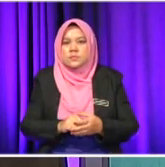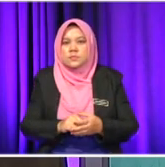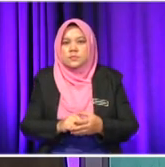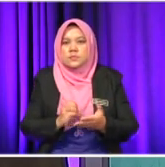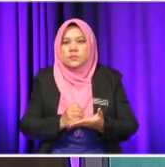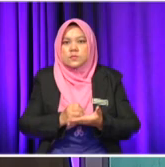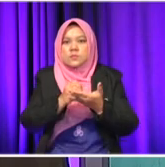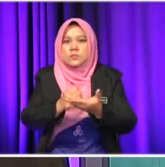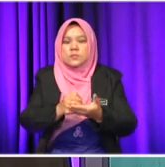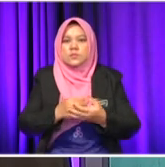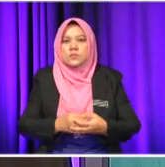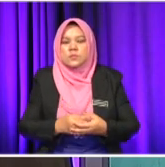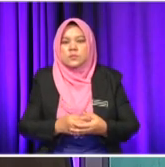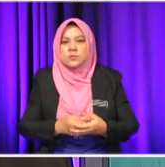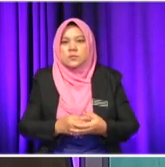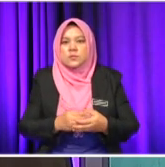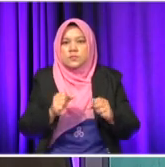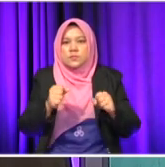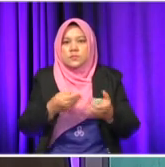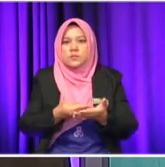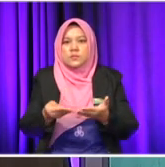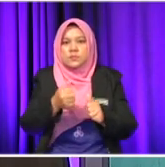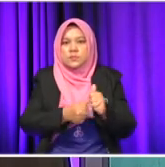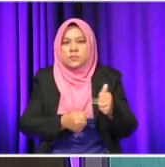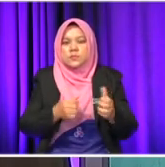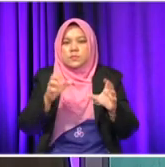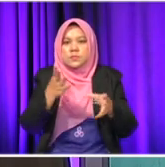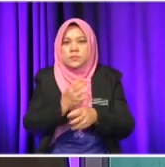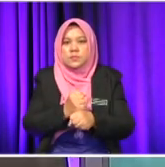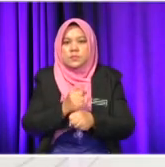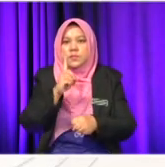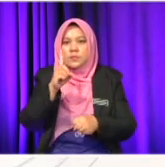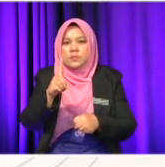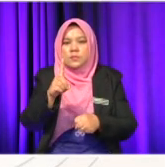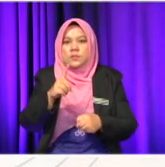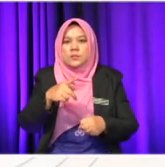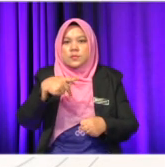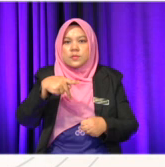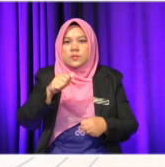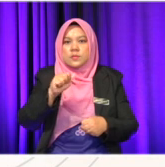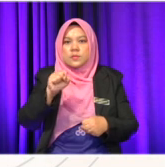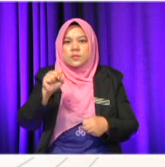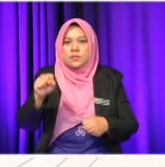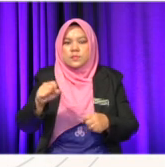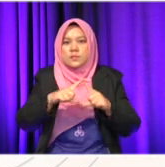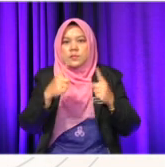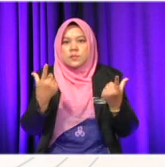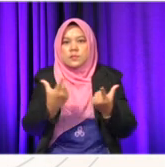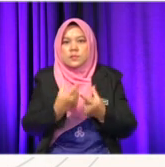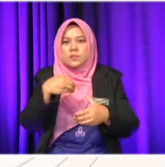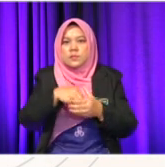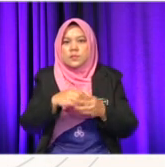setiap pembelian pembelajaran pembeli akan mendapat satu pas percuma kelas dalam